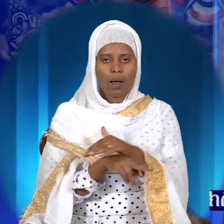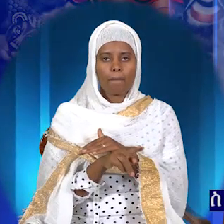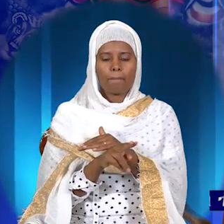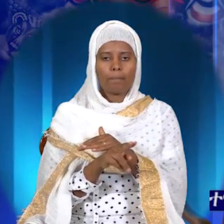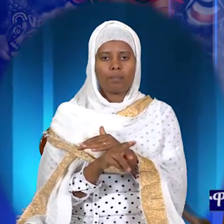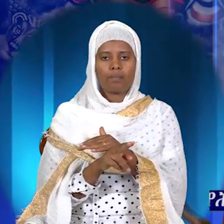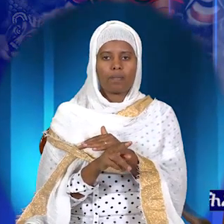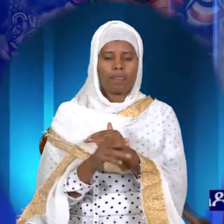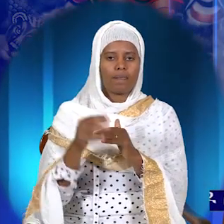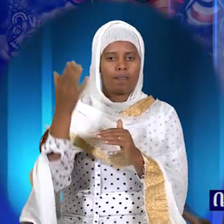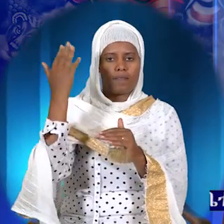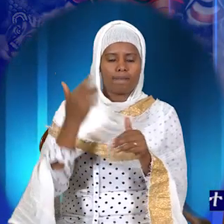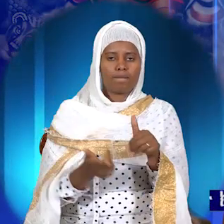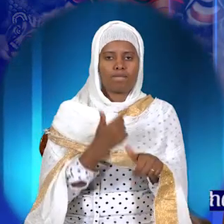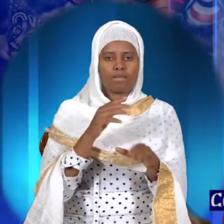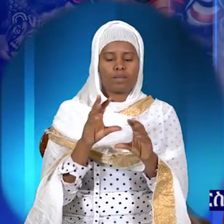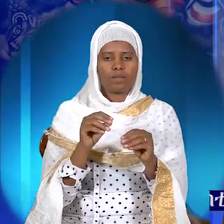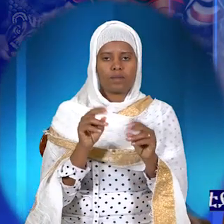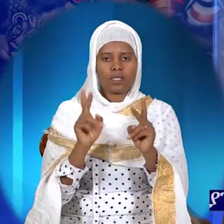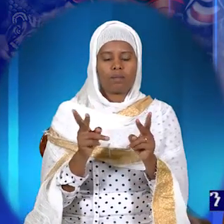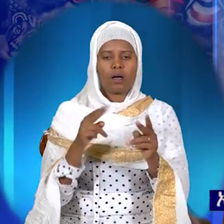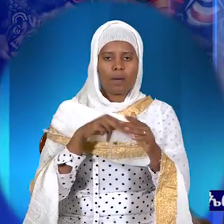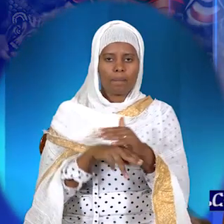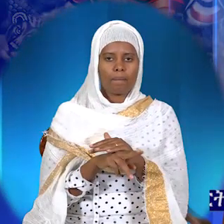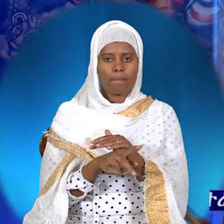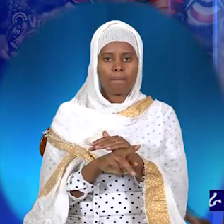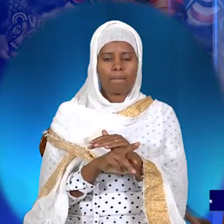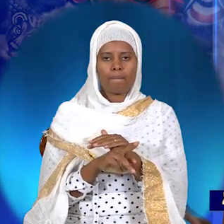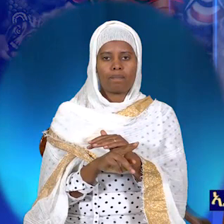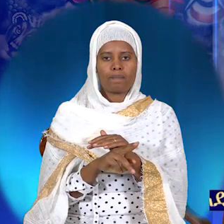ኣብ ብቕድምና ዘለው ጥንቲ መጀመርታ እዮም።